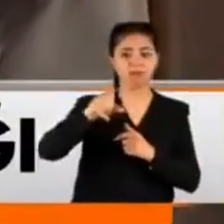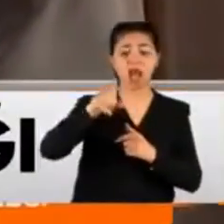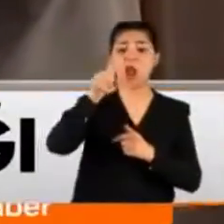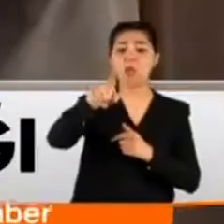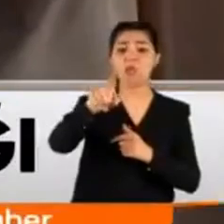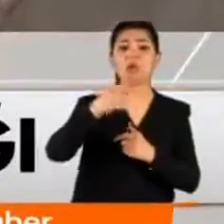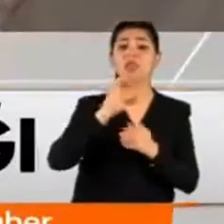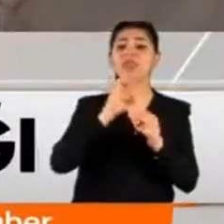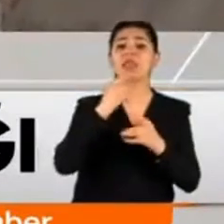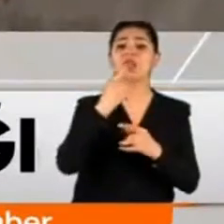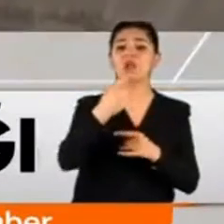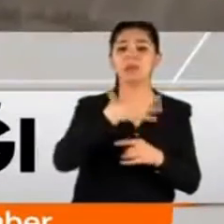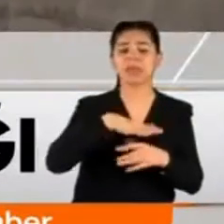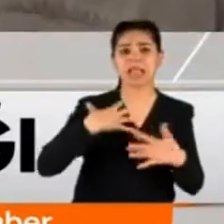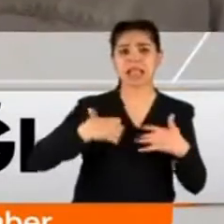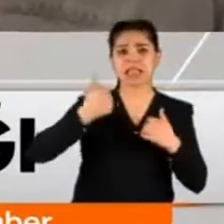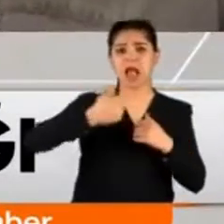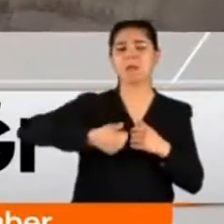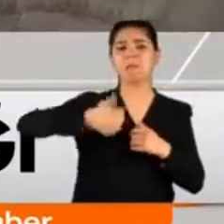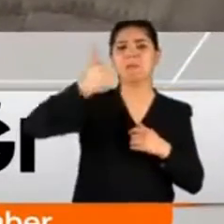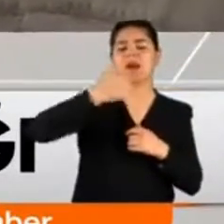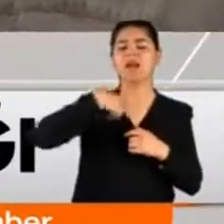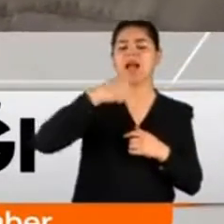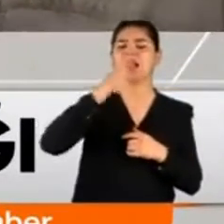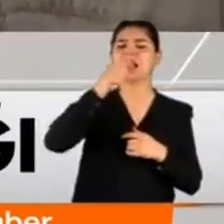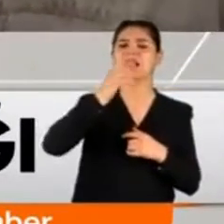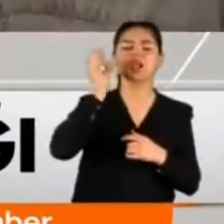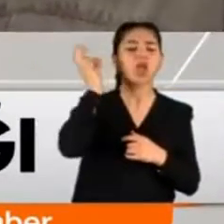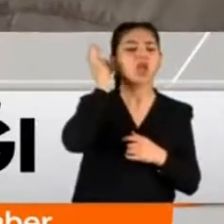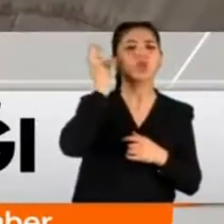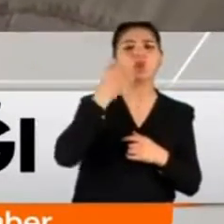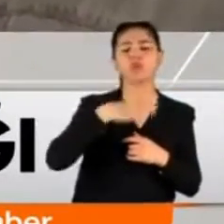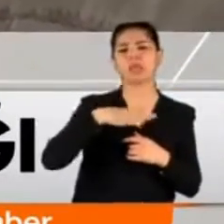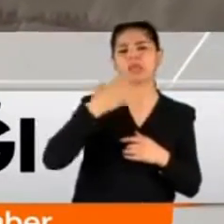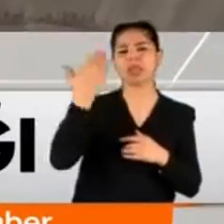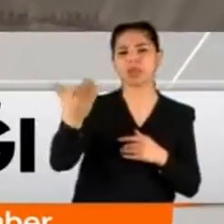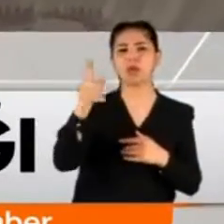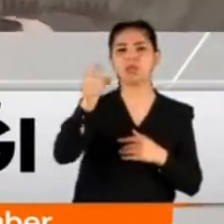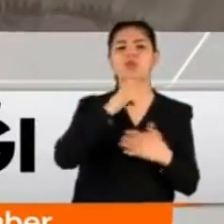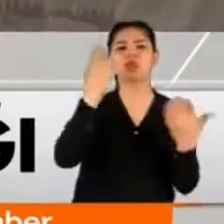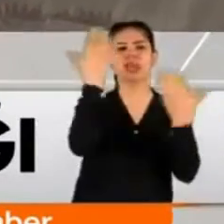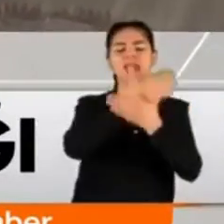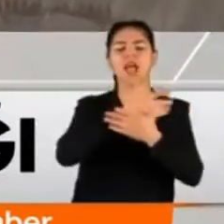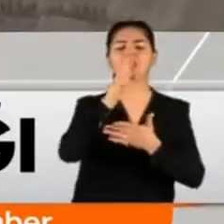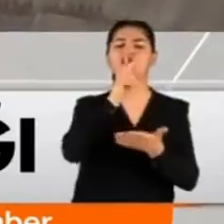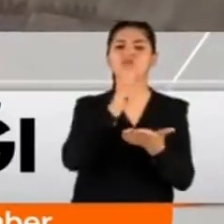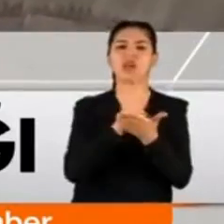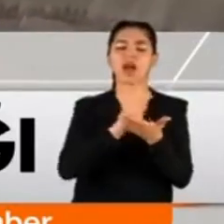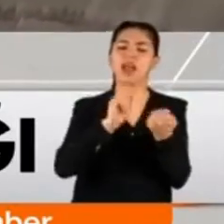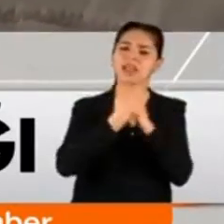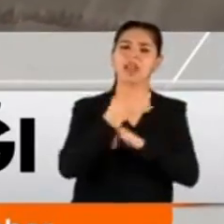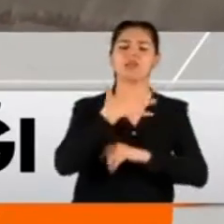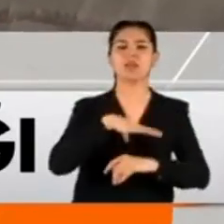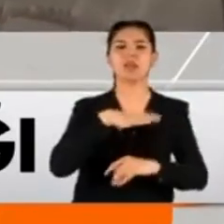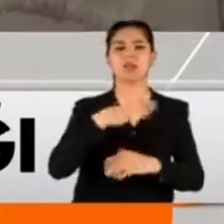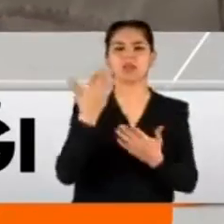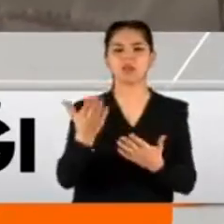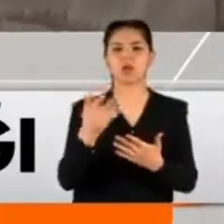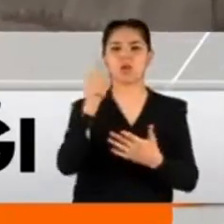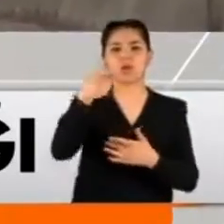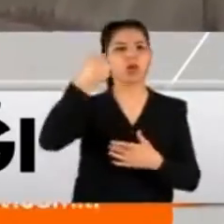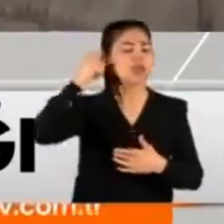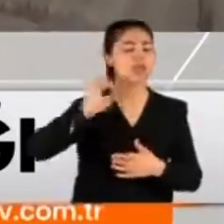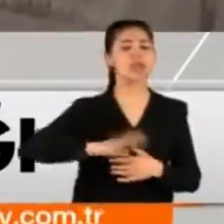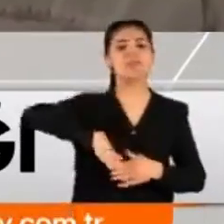söylemek istersiniz Sağlık Bakanlığı'na sesimizi duyurmak istiyoruz bu yanlış ve hatalı karardan acilen dönülmesi gerekmektedir ve